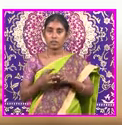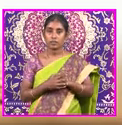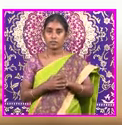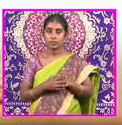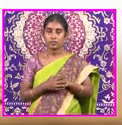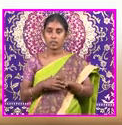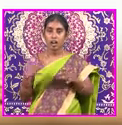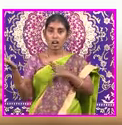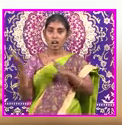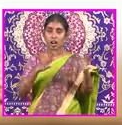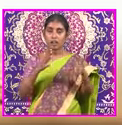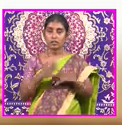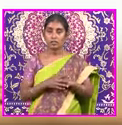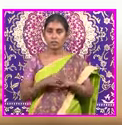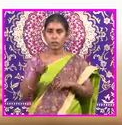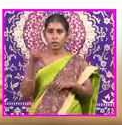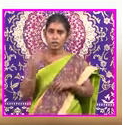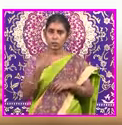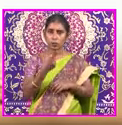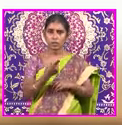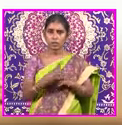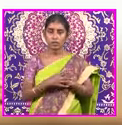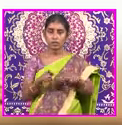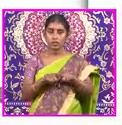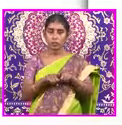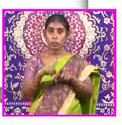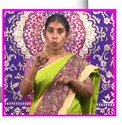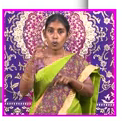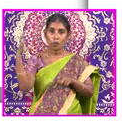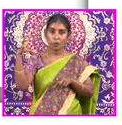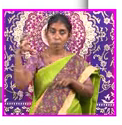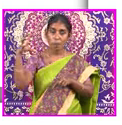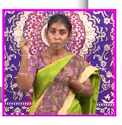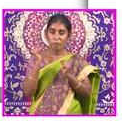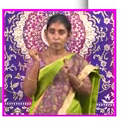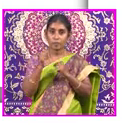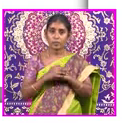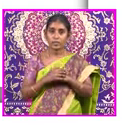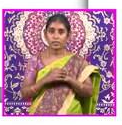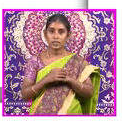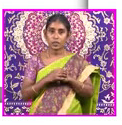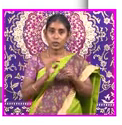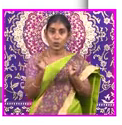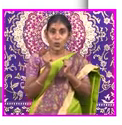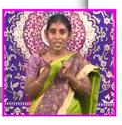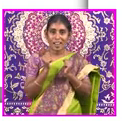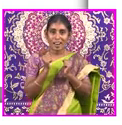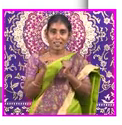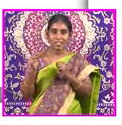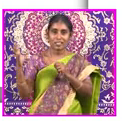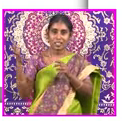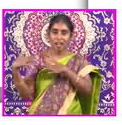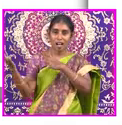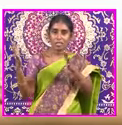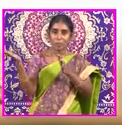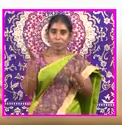பரவலில் காற்று ஒரு முக்கியமான விஷயம். அடுத்தது சரிவு. மலைப்பகுதியில் பார்த்துருக்கோம், சரிவுன்றது வந்து உயரமான பகுதியிலேருந்து ஒரு பக்கம்